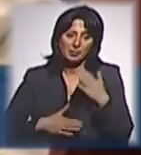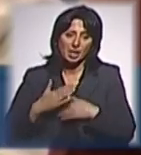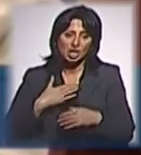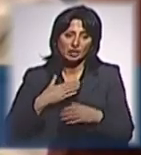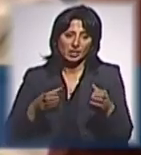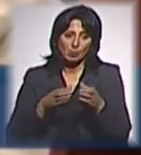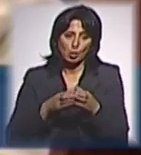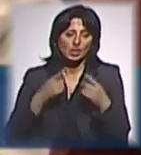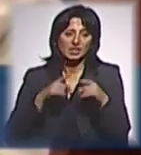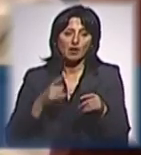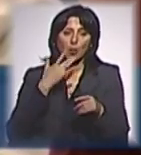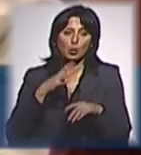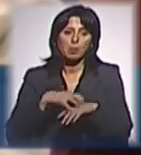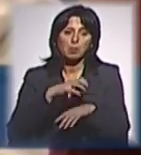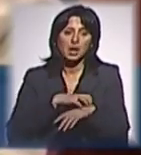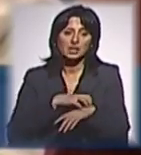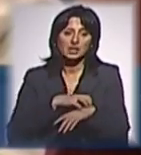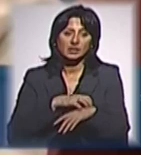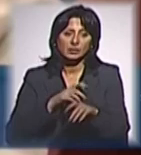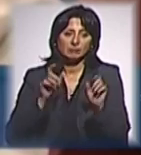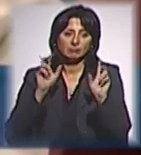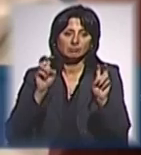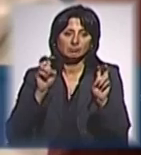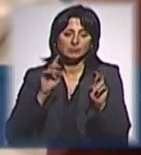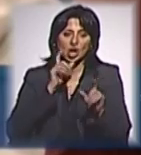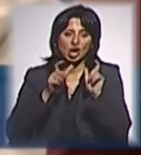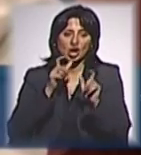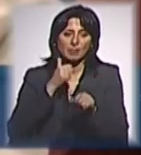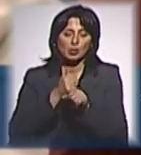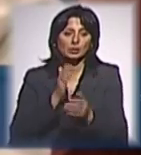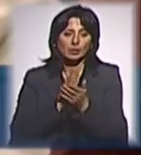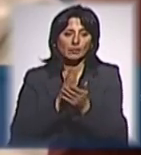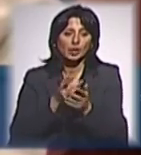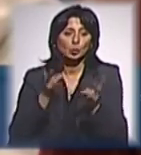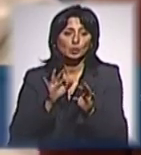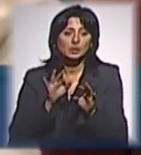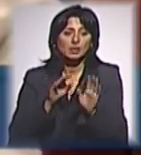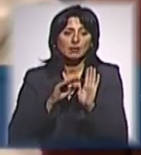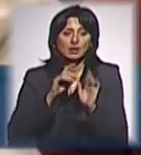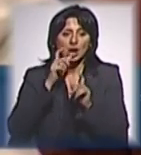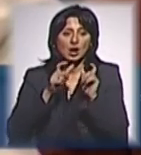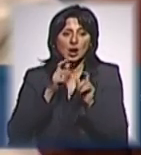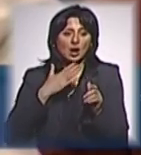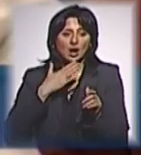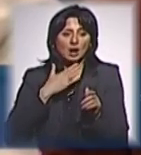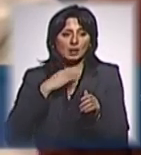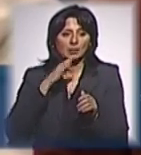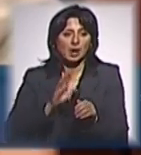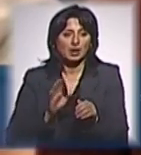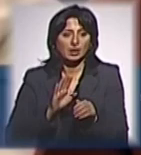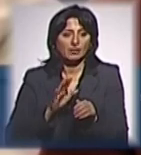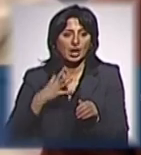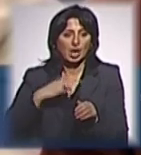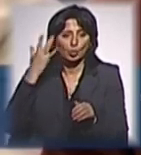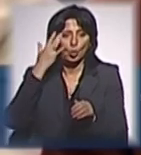ჩვენი ბლოკისთვისაც და სხვა პოლიტიკური პარტიებისთვისაც დეკლარებული მაინც არის როგორც პრიორიტეტული მიმართულება, თუმცა დეკლარაცია რომ არ კმარა, ამის ნათელი დადასტურებაა თუნდაც